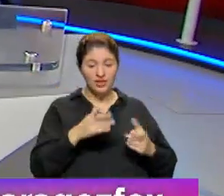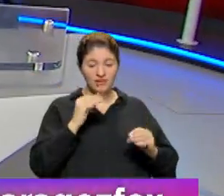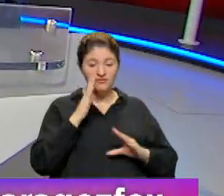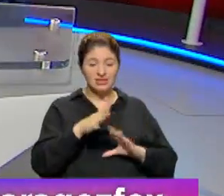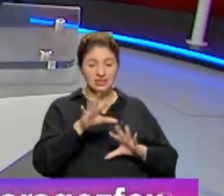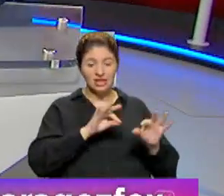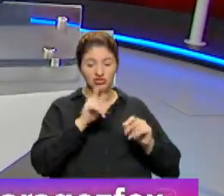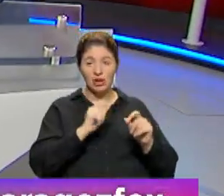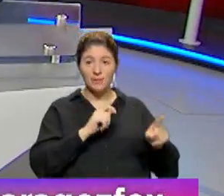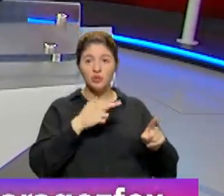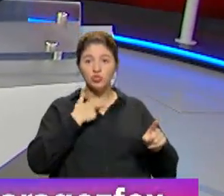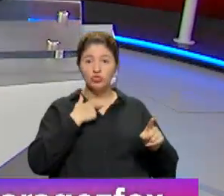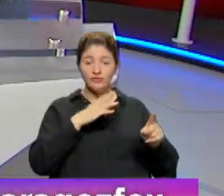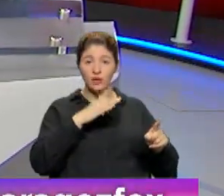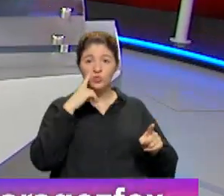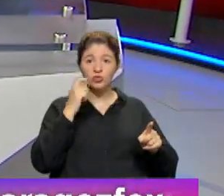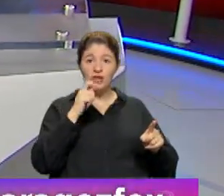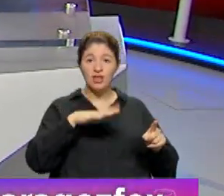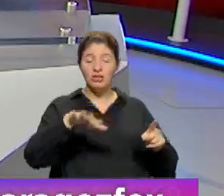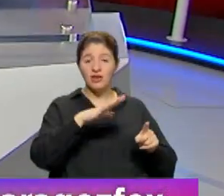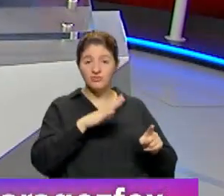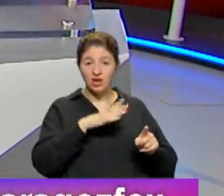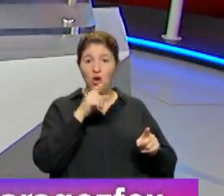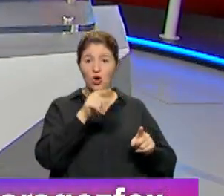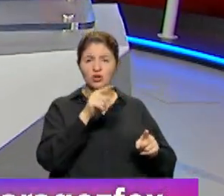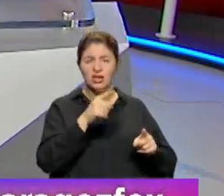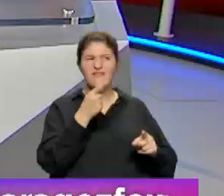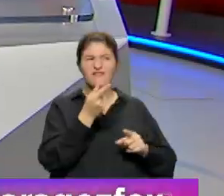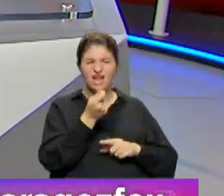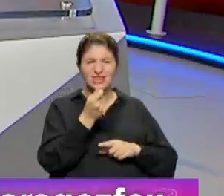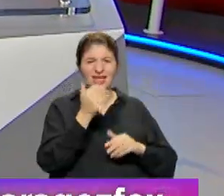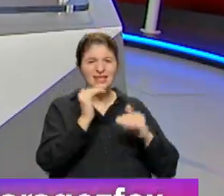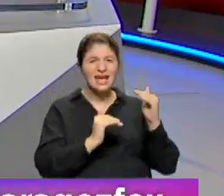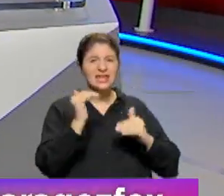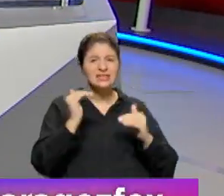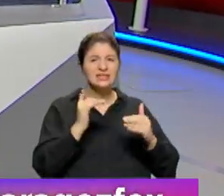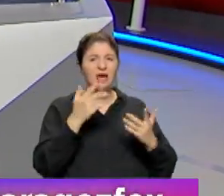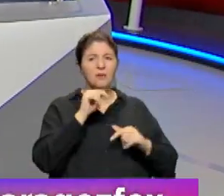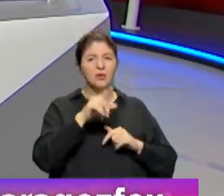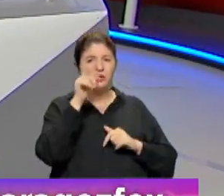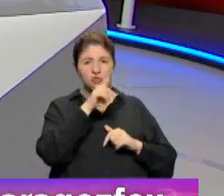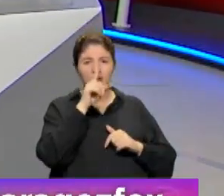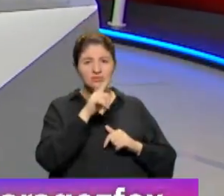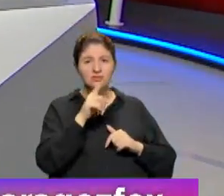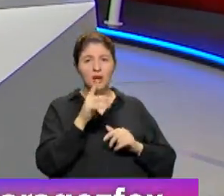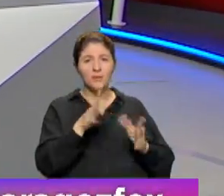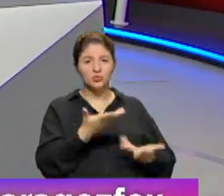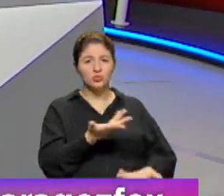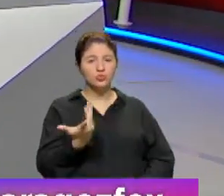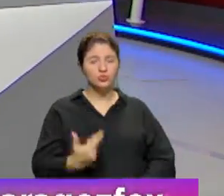fazla tercih eden Ruslar var ukraynalılar var oradaki fiyatların dengesi de bu yüzden